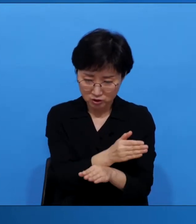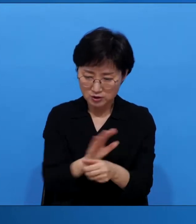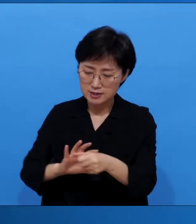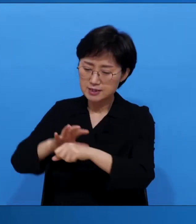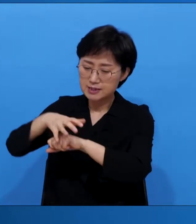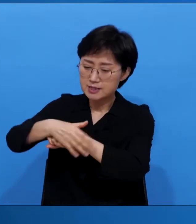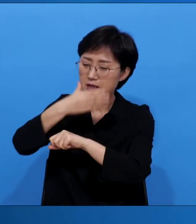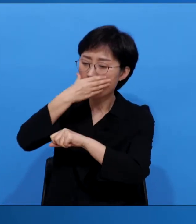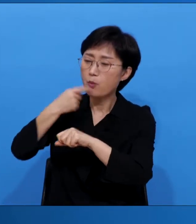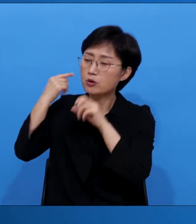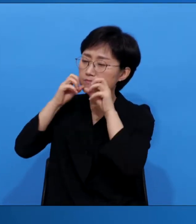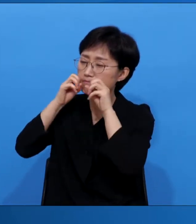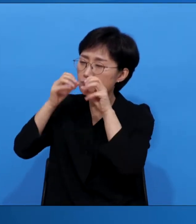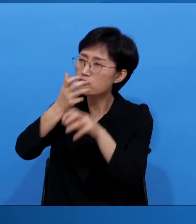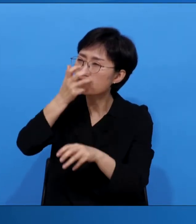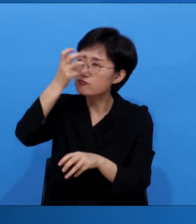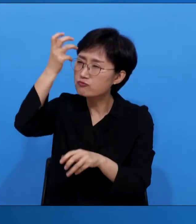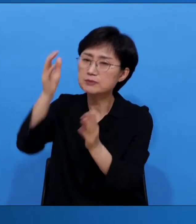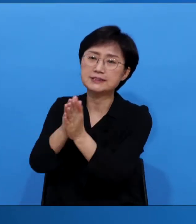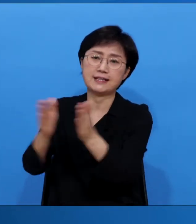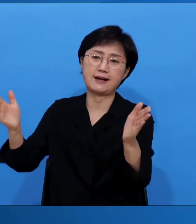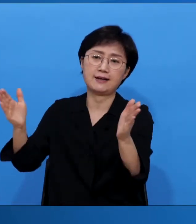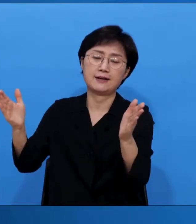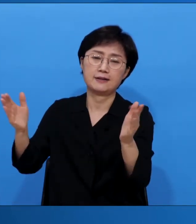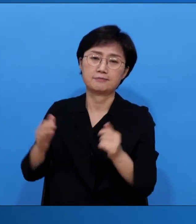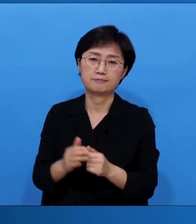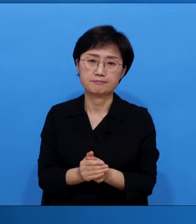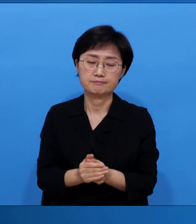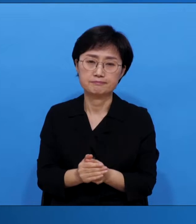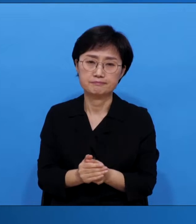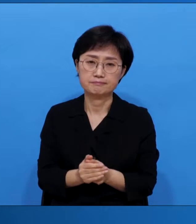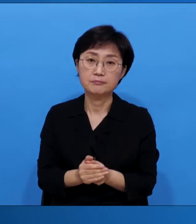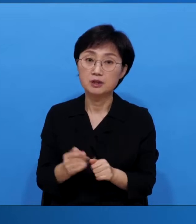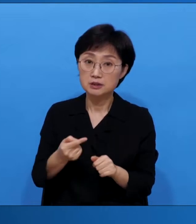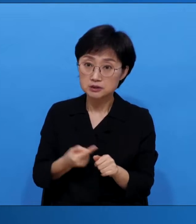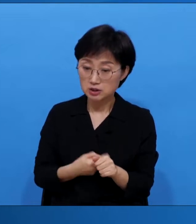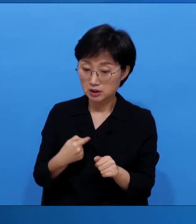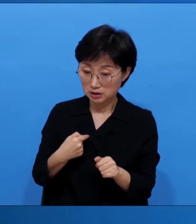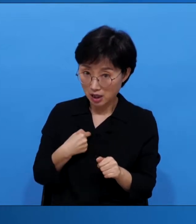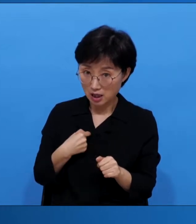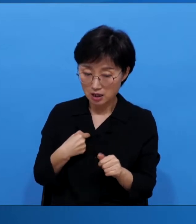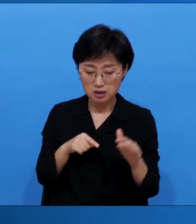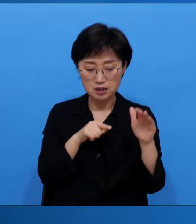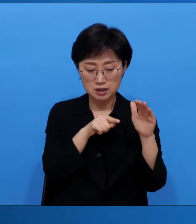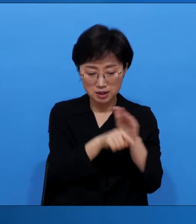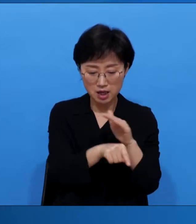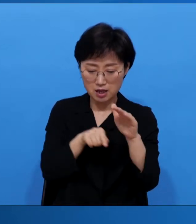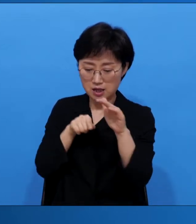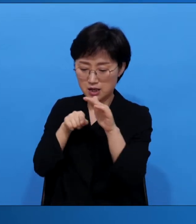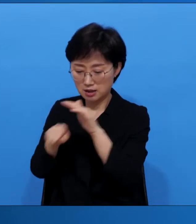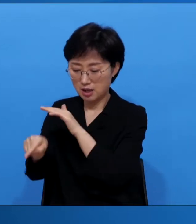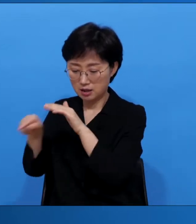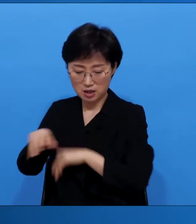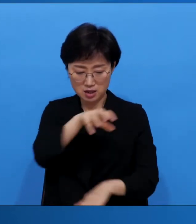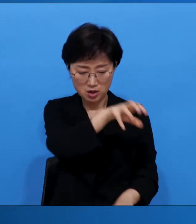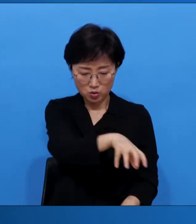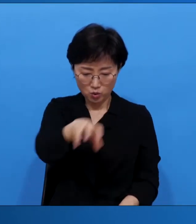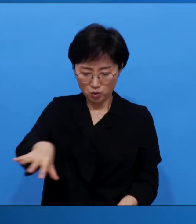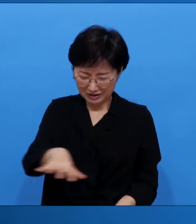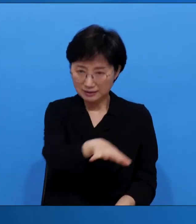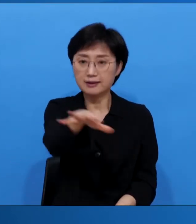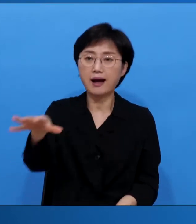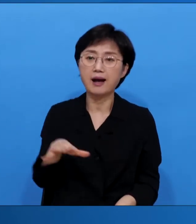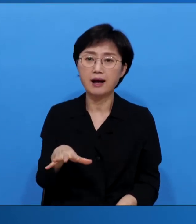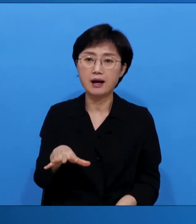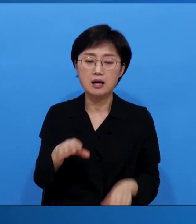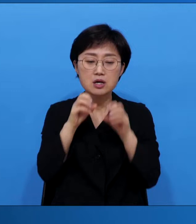that I began my work for world evangelization. 가는 곳마다 전도운동이 일어나고 세계복음화 문이 열렸어요. Everywhere I went, the